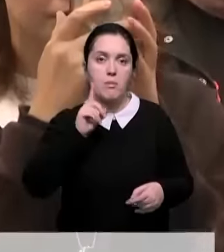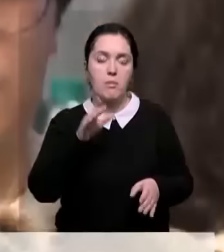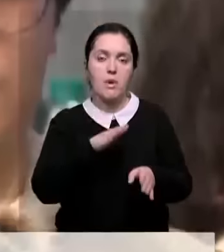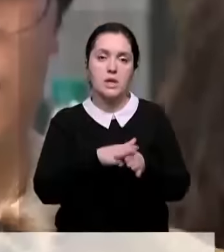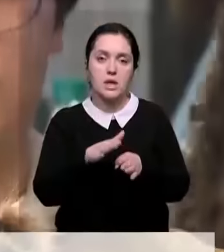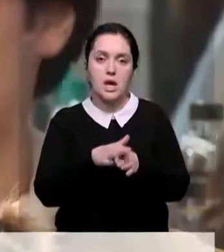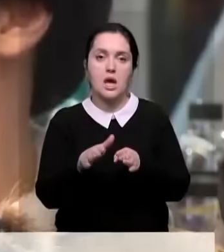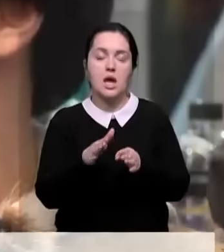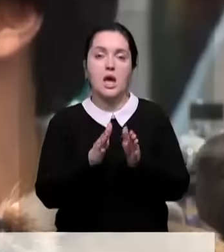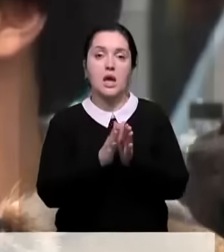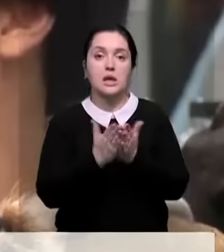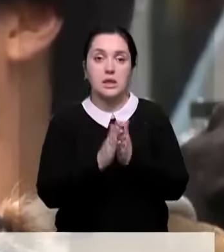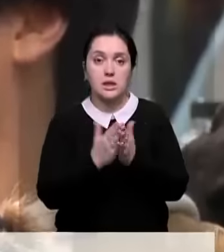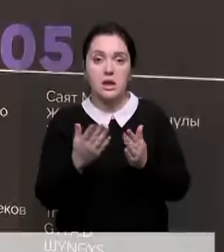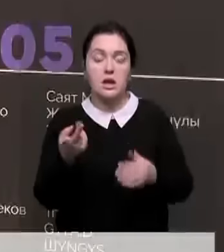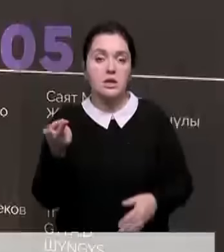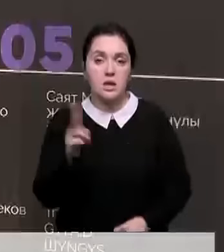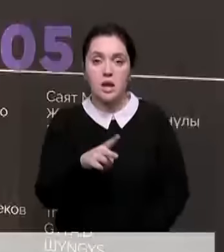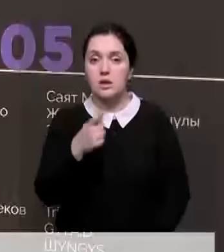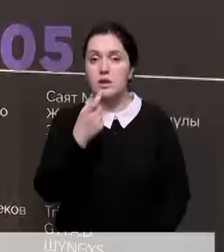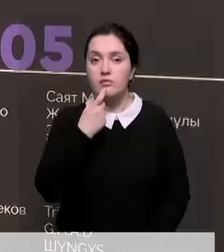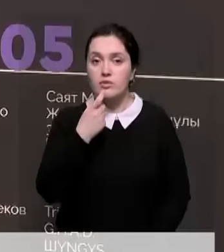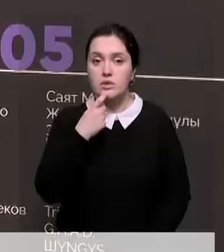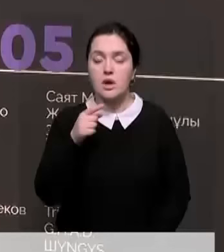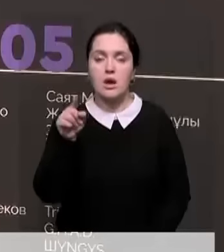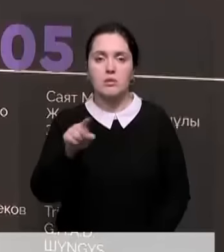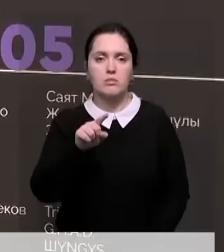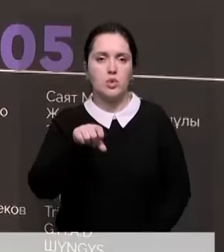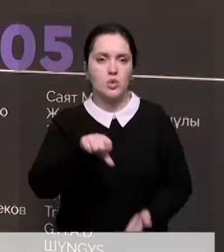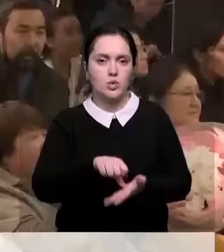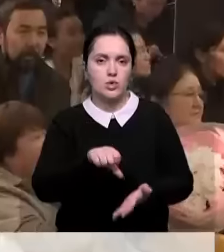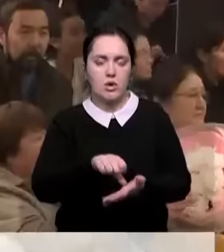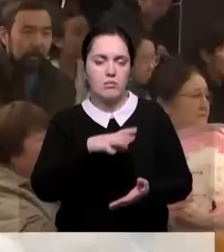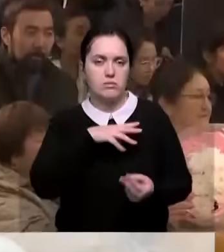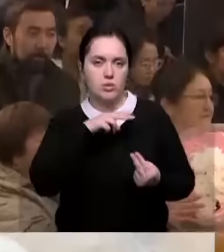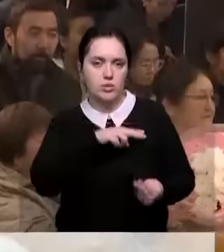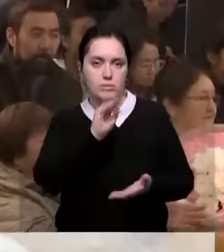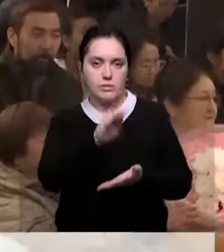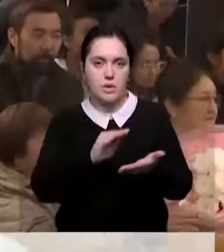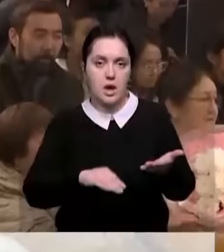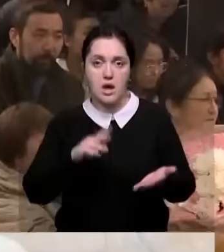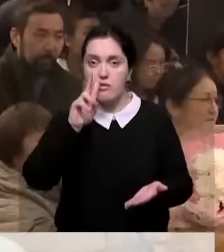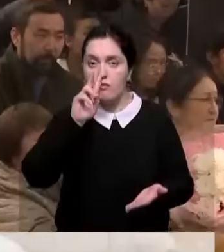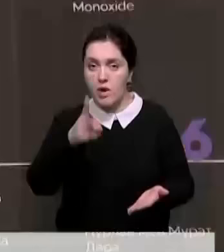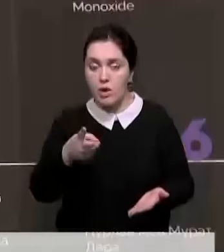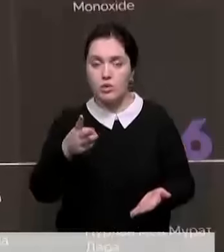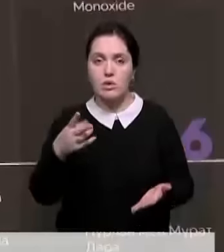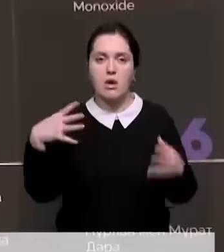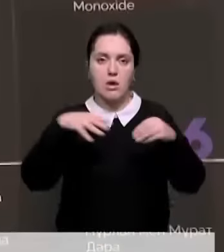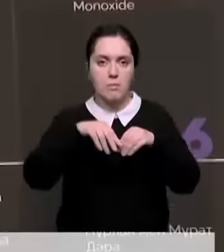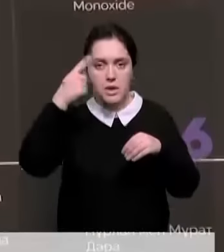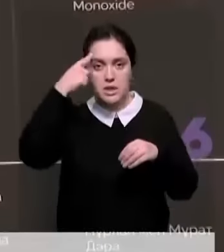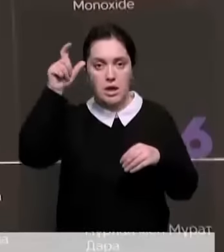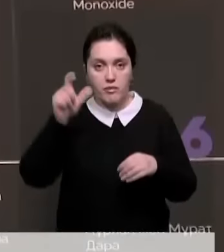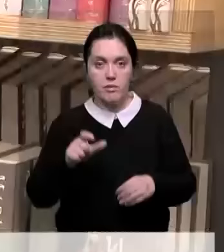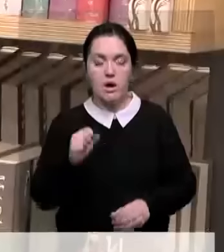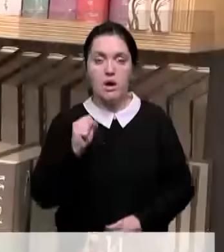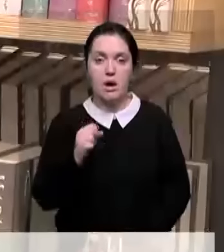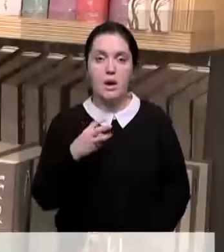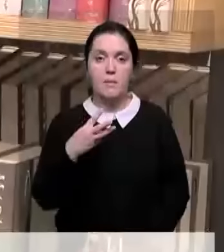известных и молодых еще исполнителей. Книга вышла на двух языках. Над ней трудились и работали 2 года. Соавтор